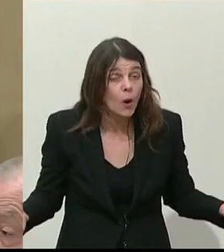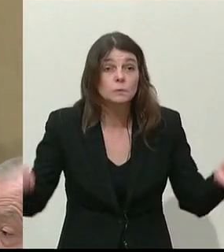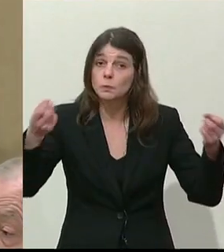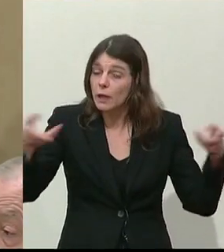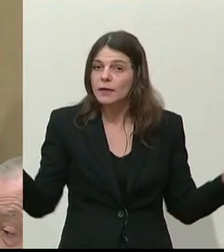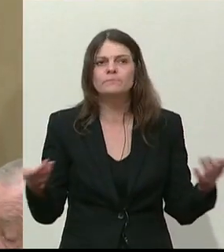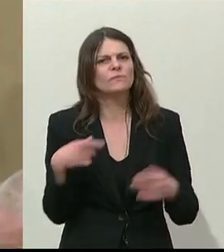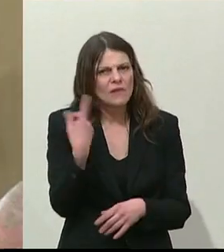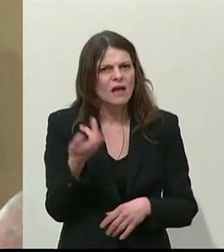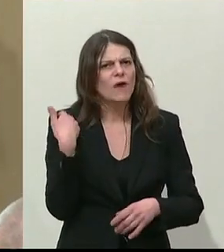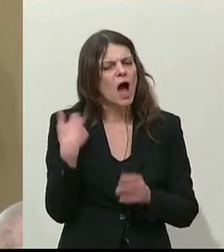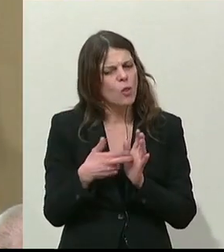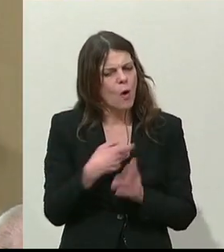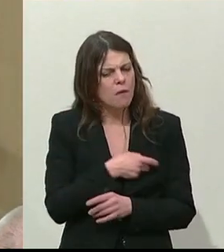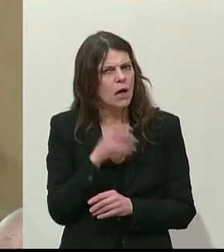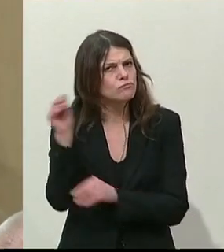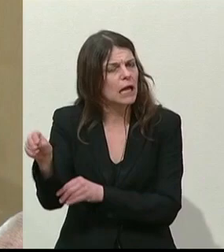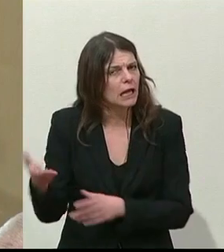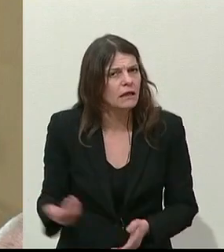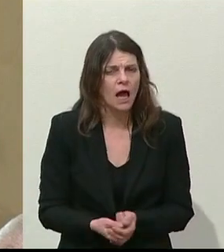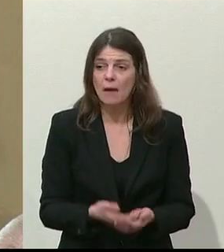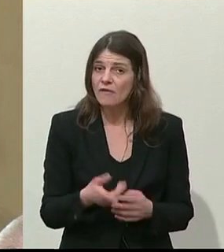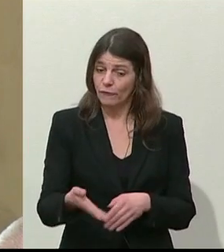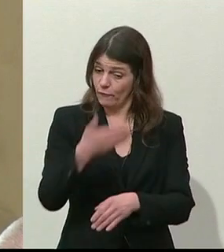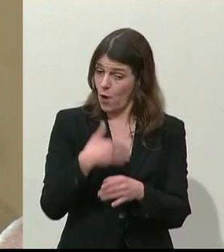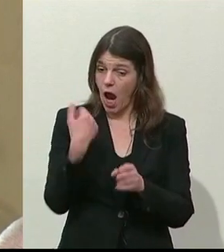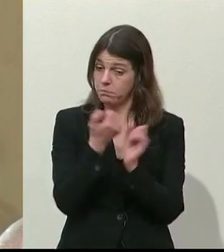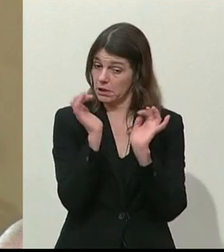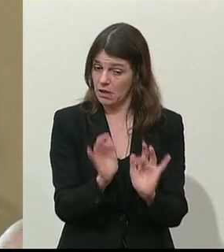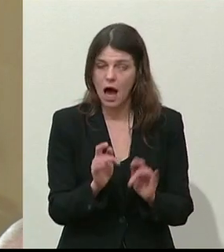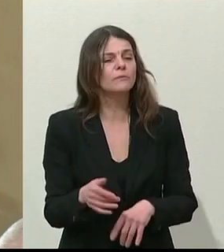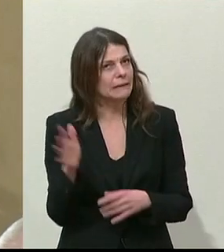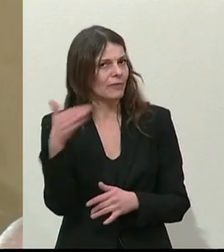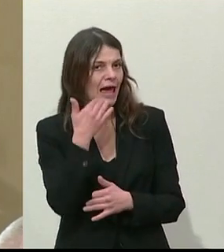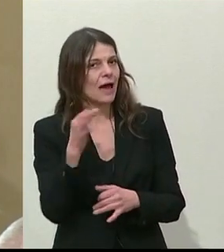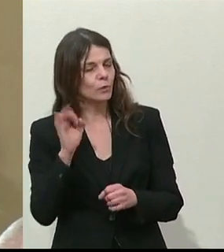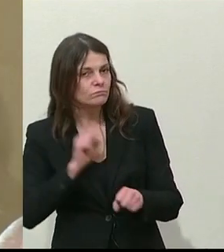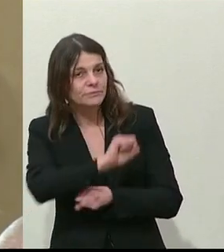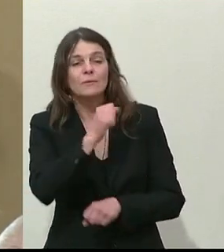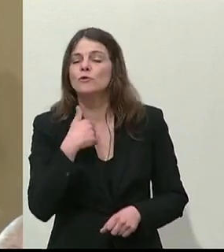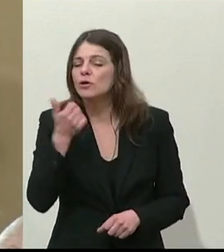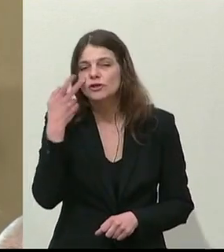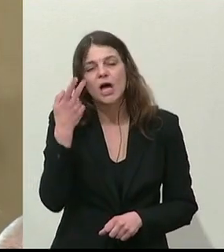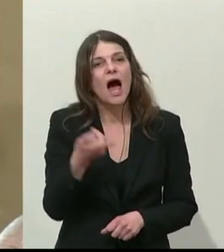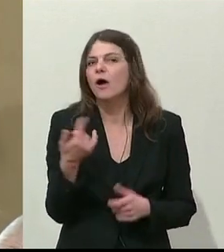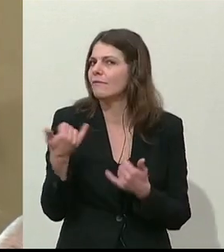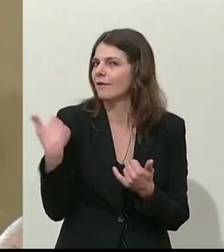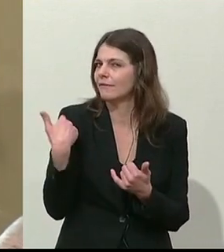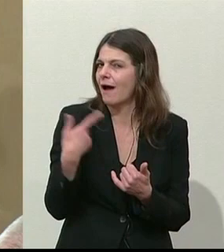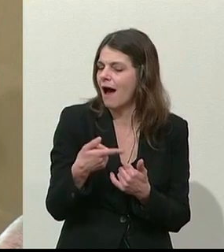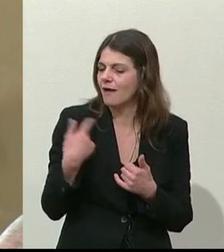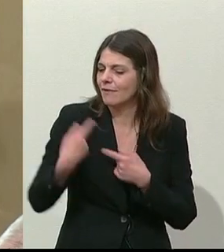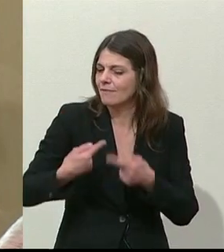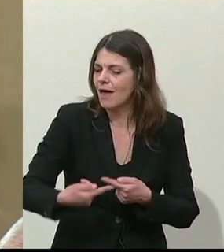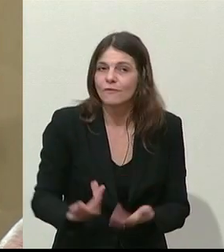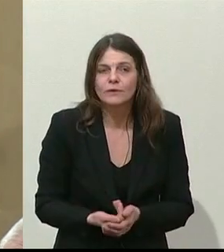es noch eine Parteispende gegeben, und auch wenn sie vorher noch einen Job hatte, guter Einwand, Frau Kollegin, das werden wir uns auch anschauen, wie das eigentlich funktioniert, dass man im